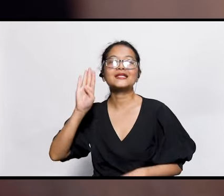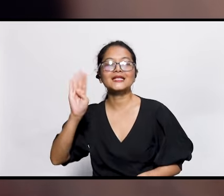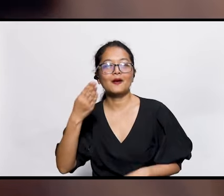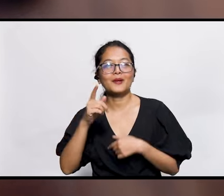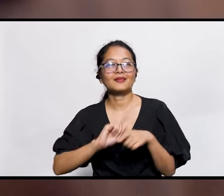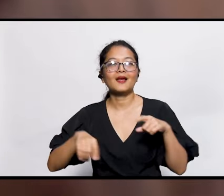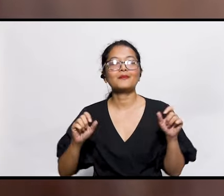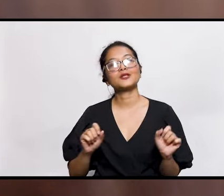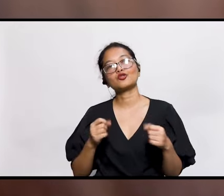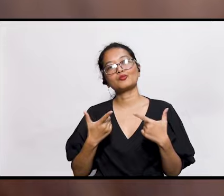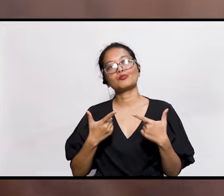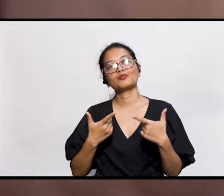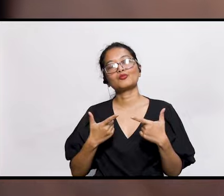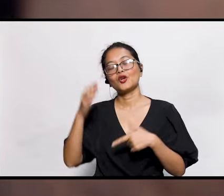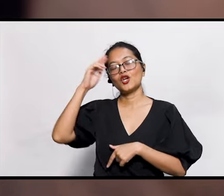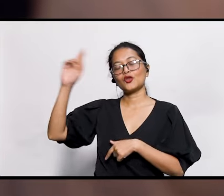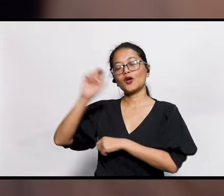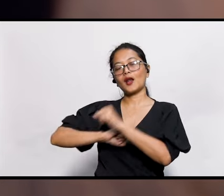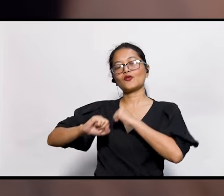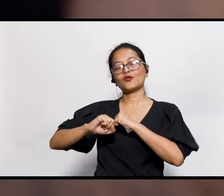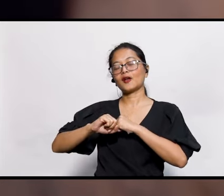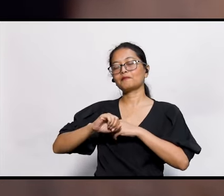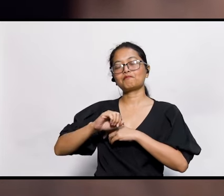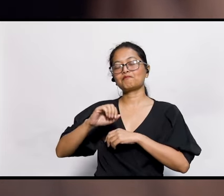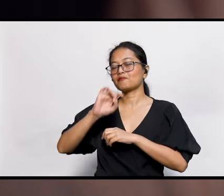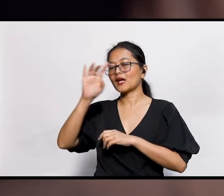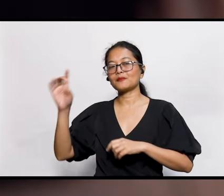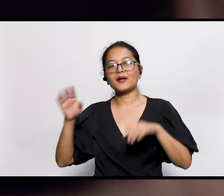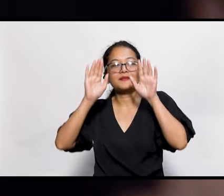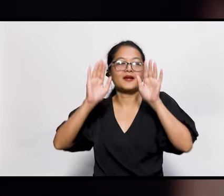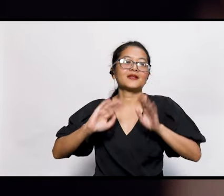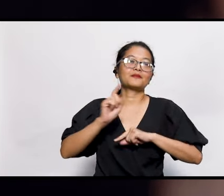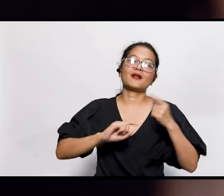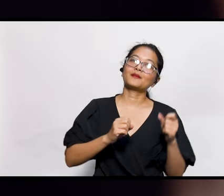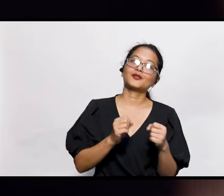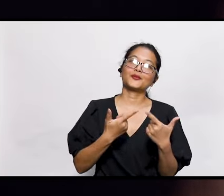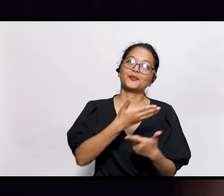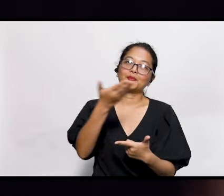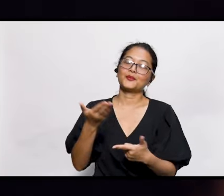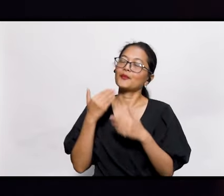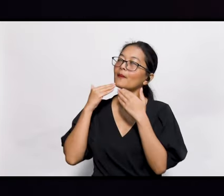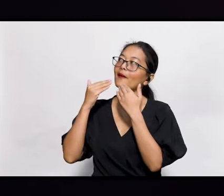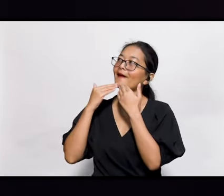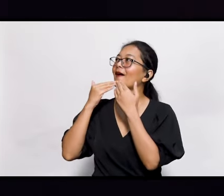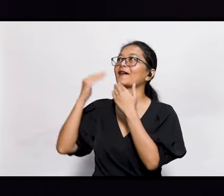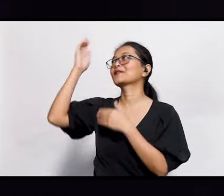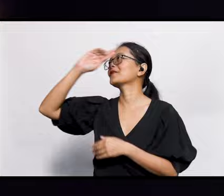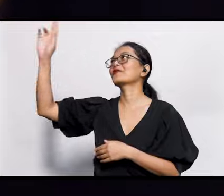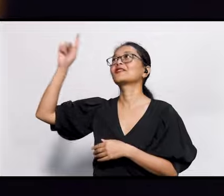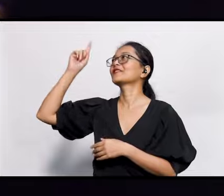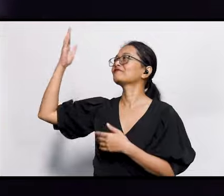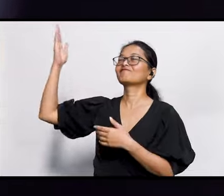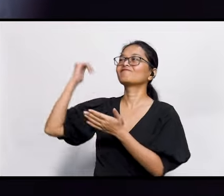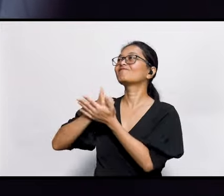melakukan perkara-perkara yang ajaib terima kasih Ya Tuhan terima kasih terima kasih Engkau begitu